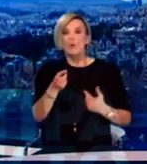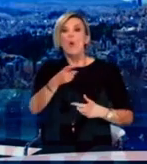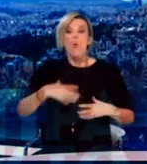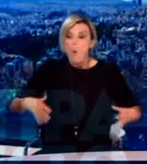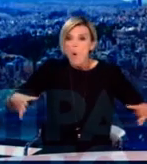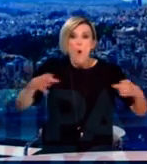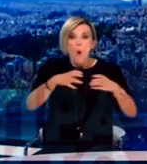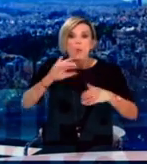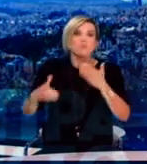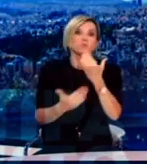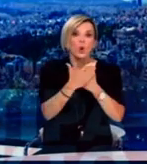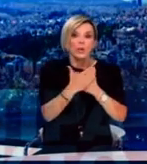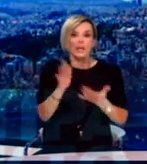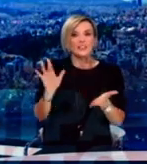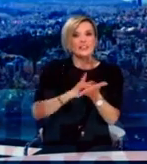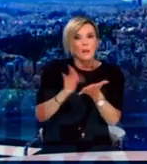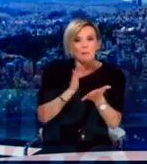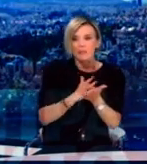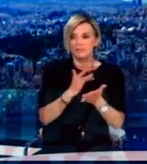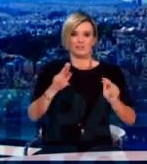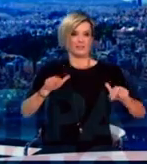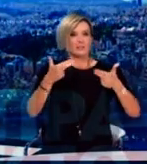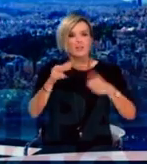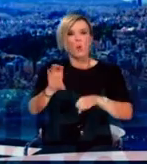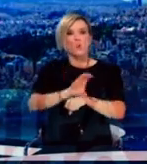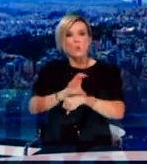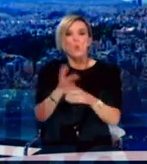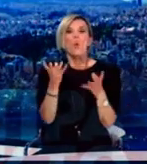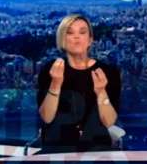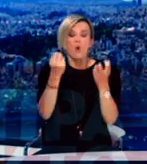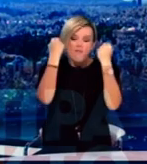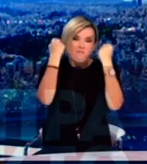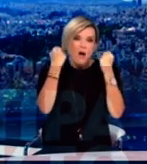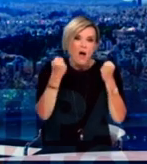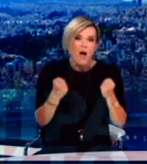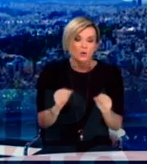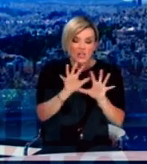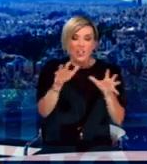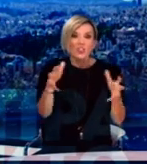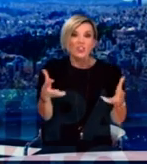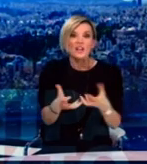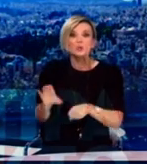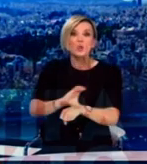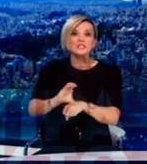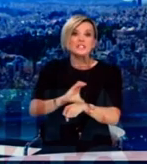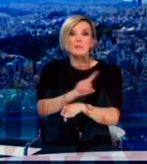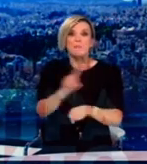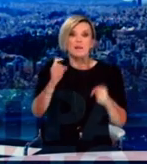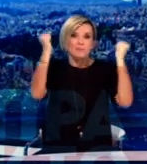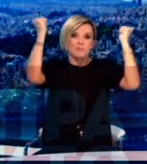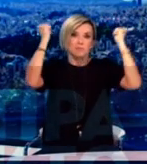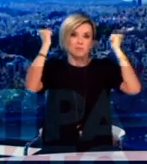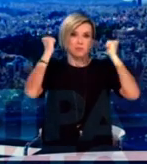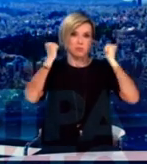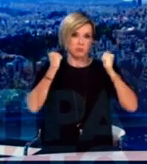φορητών συσκευών για την εξαποστάσεως εργασία, την εξαποστάσεως εκπαίδευση. Αφετέρου, για να